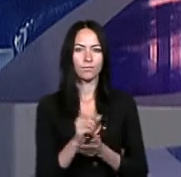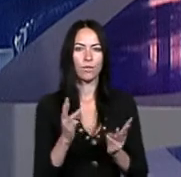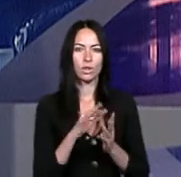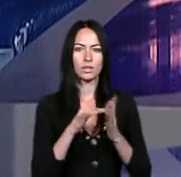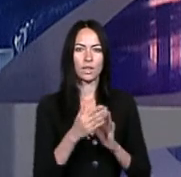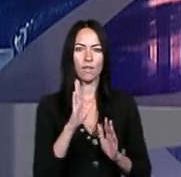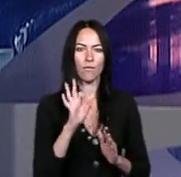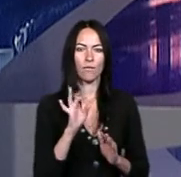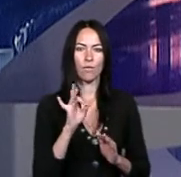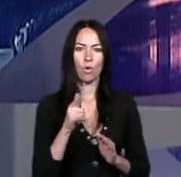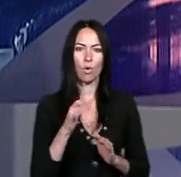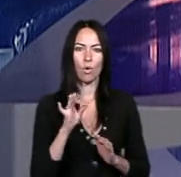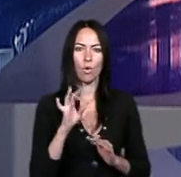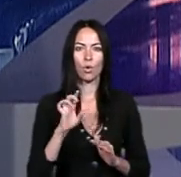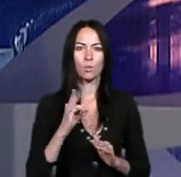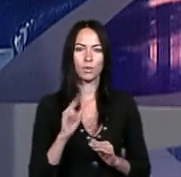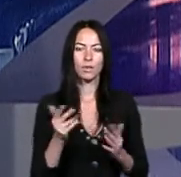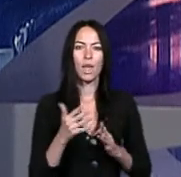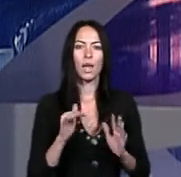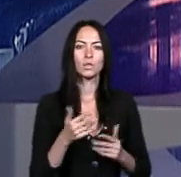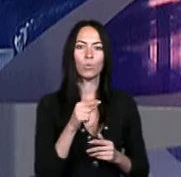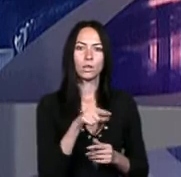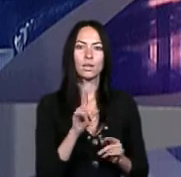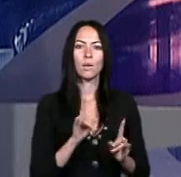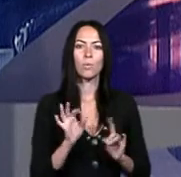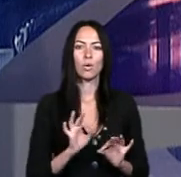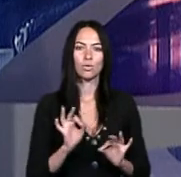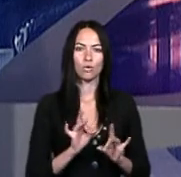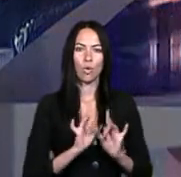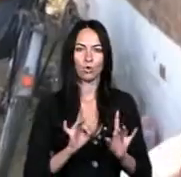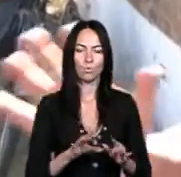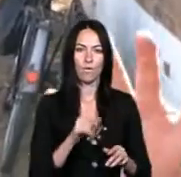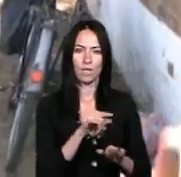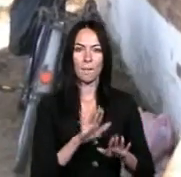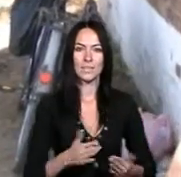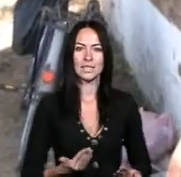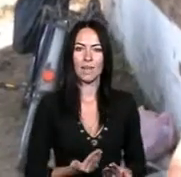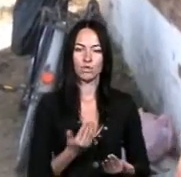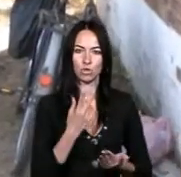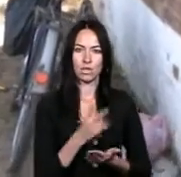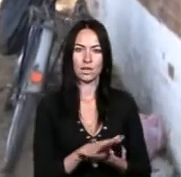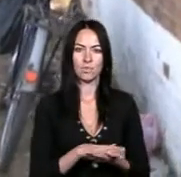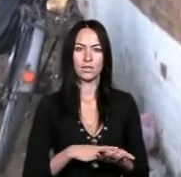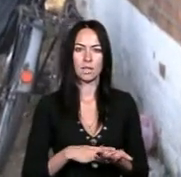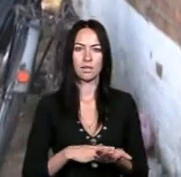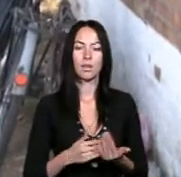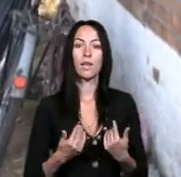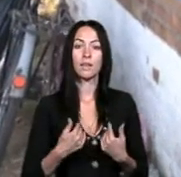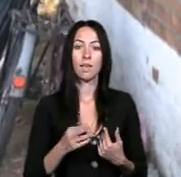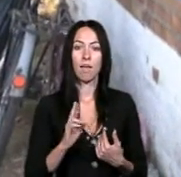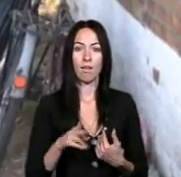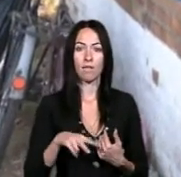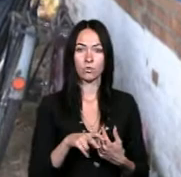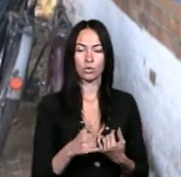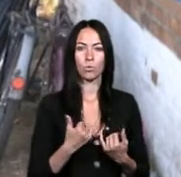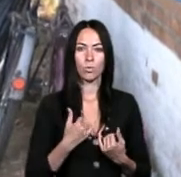там сьогодні та про що розповіли місцеві жителі? Репортаж Маргарити Дешкіної. Я як вийшла, у мене